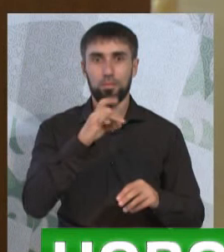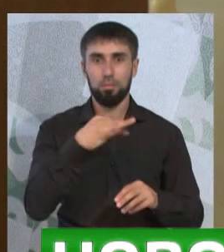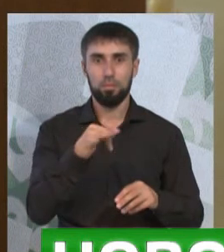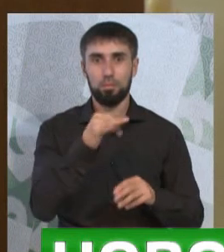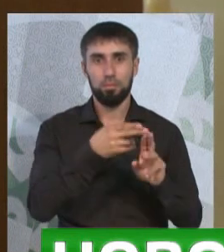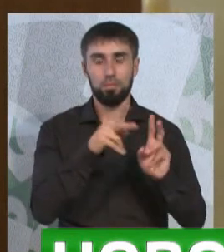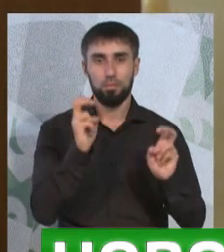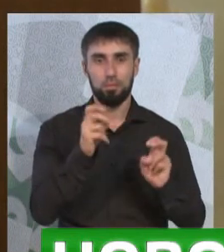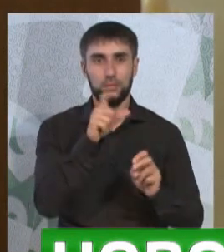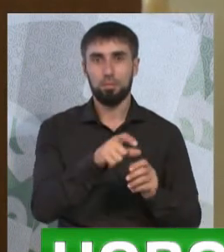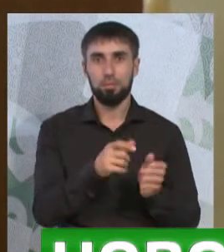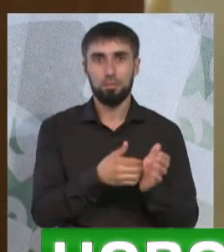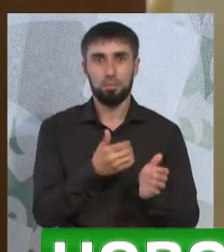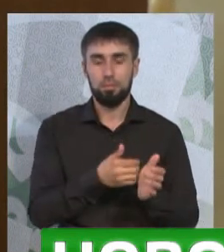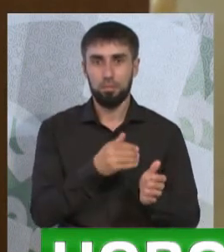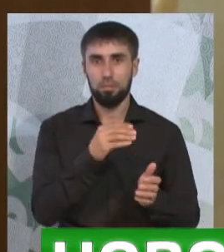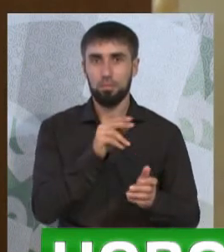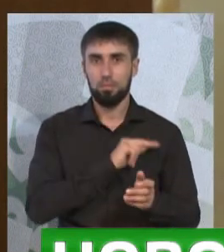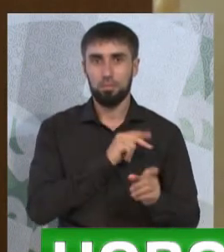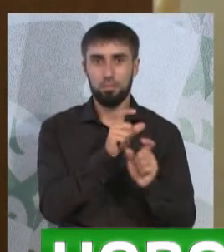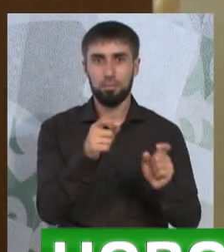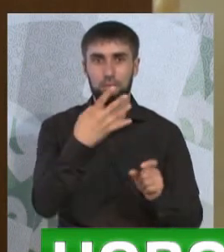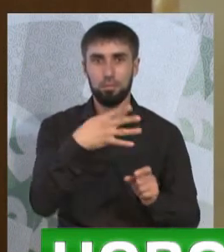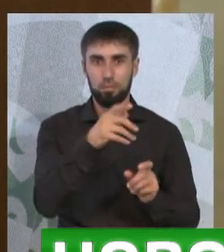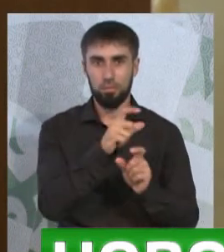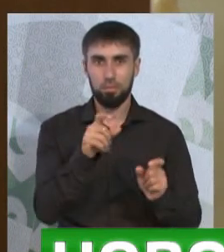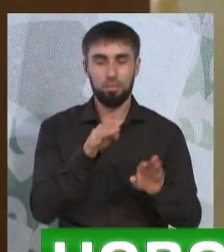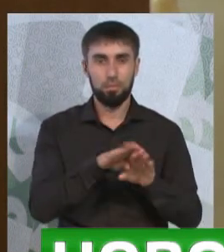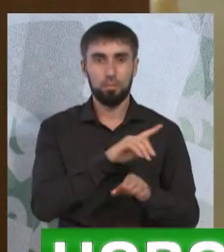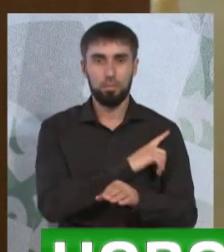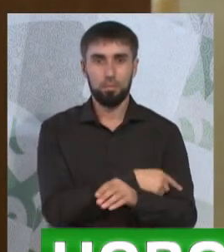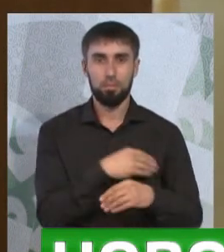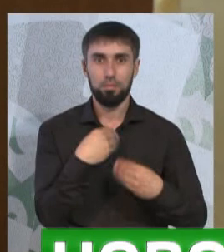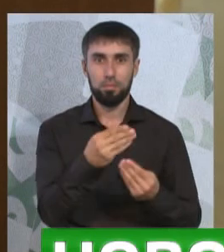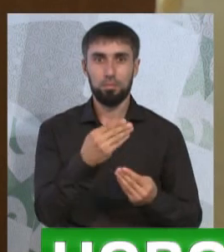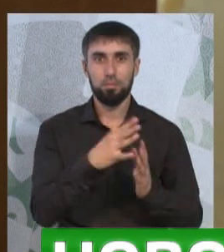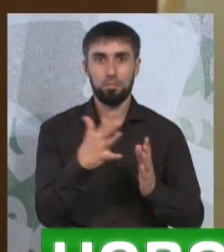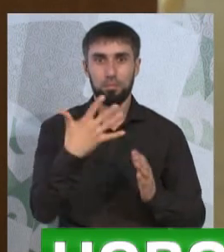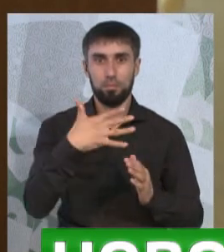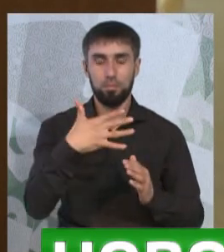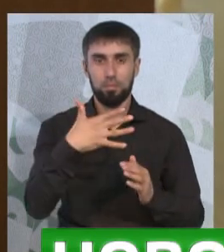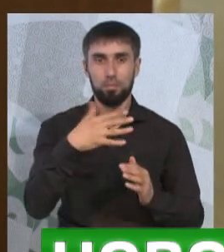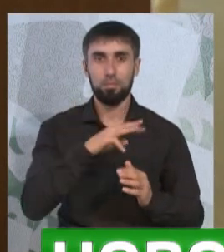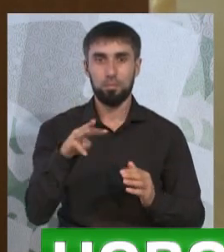менее 40 человек. Мы понимаем, что такими силами выдавать более 50 миллионов в месяц невозможно.